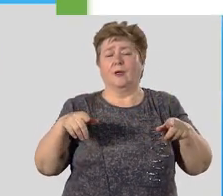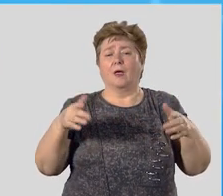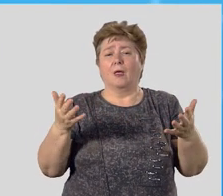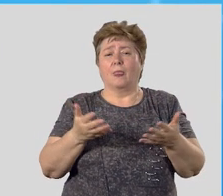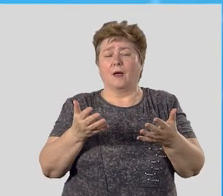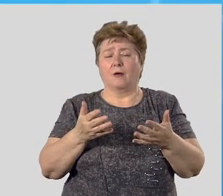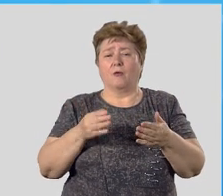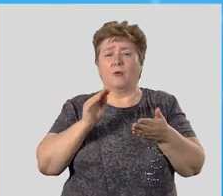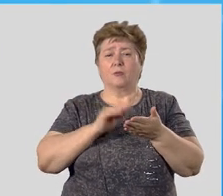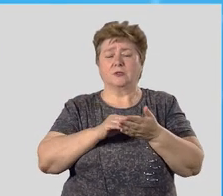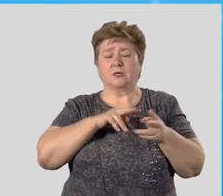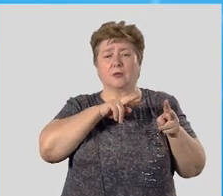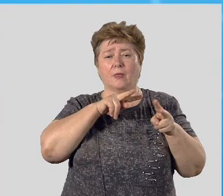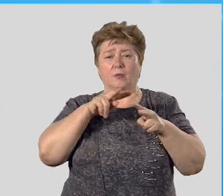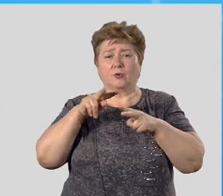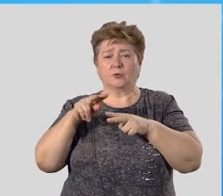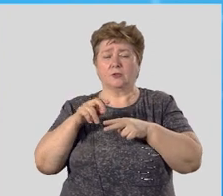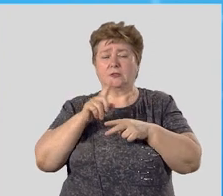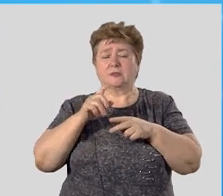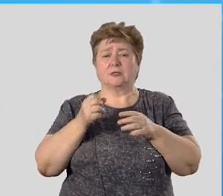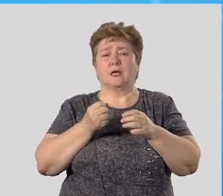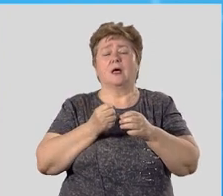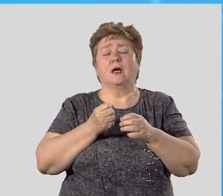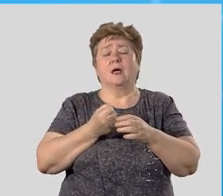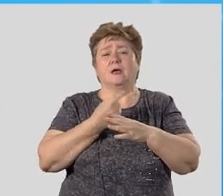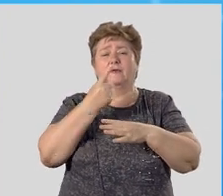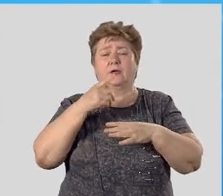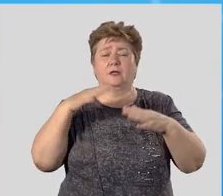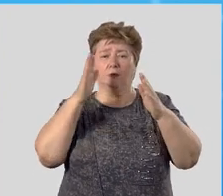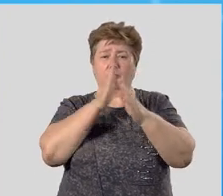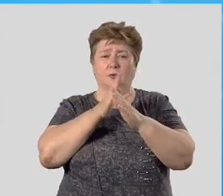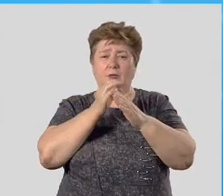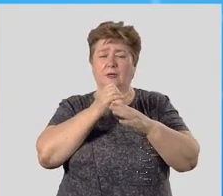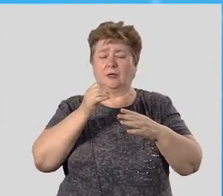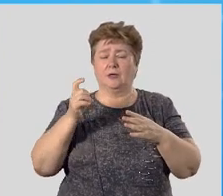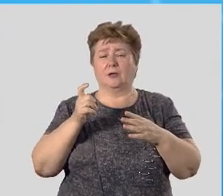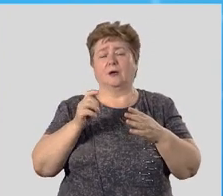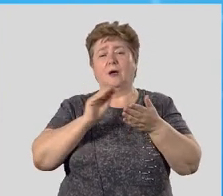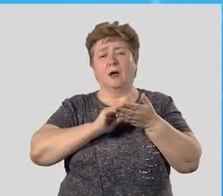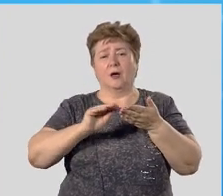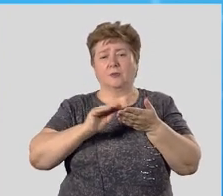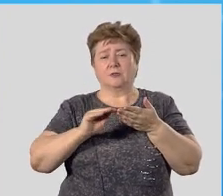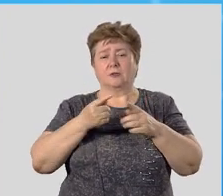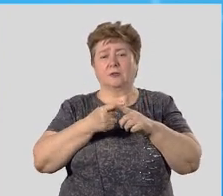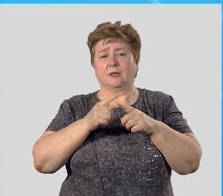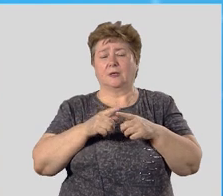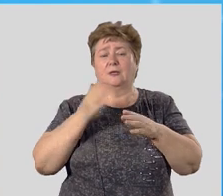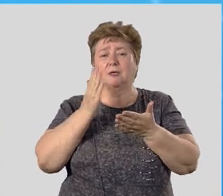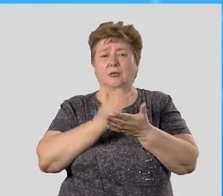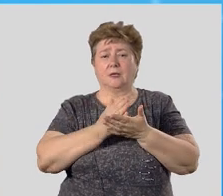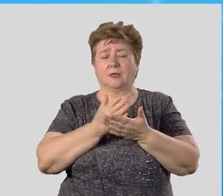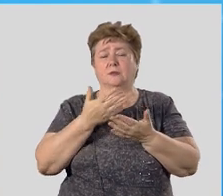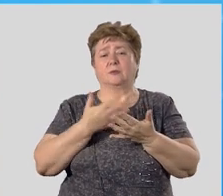Такое регулярное наблюдение за явлениями природы и их описание – это и